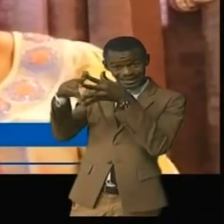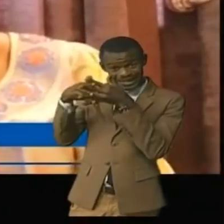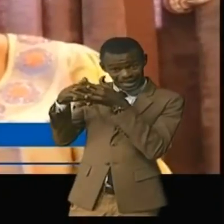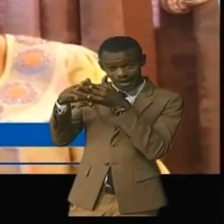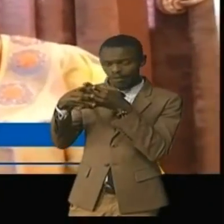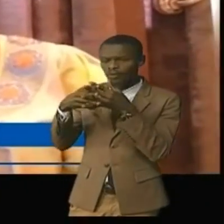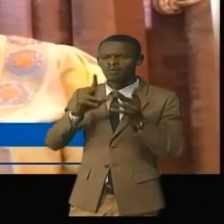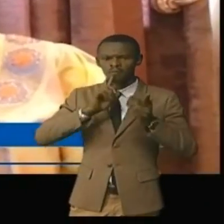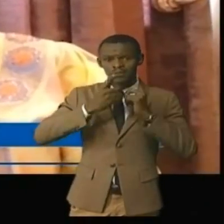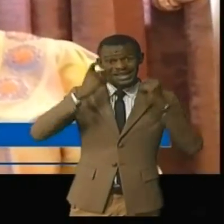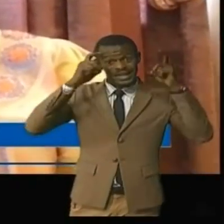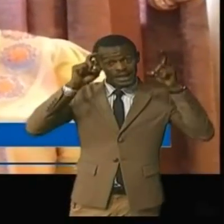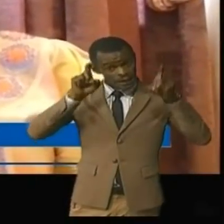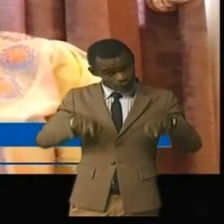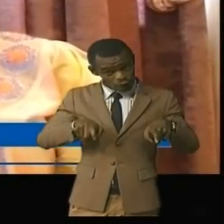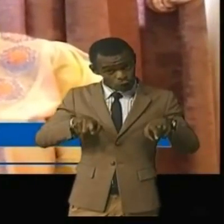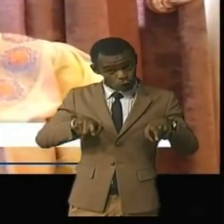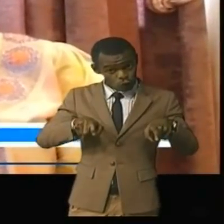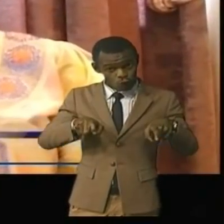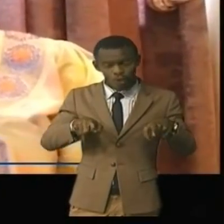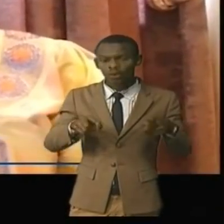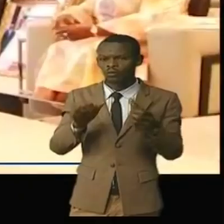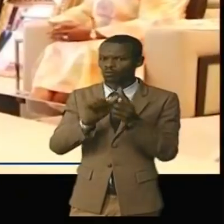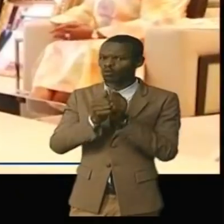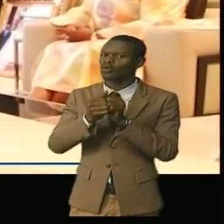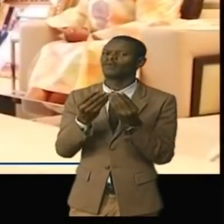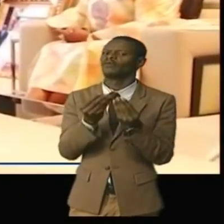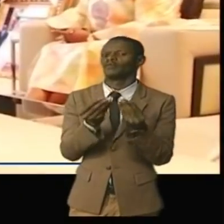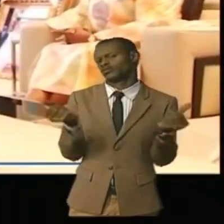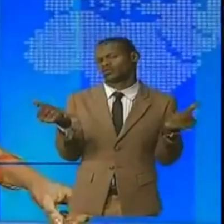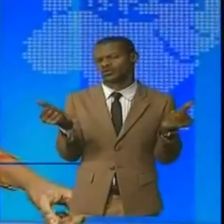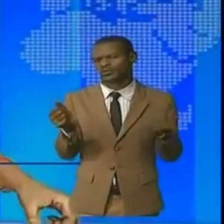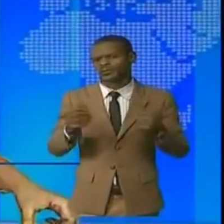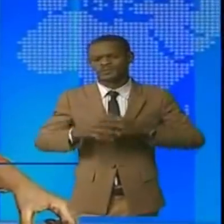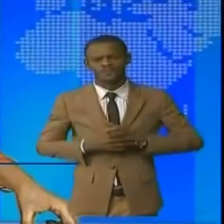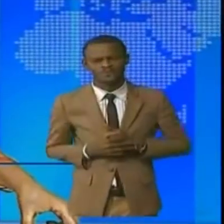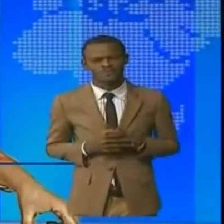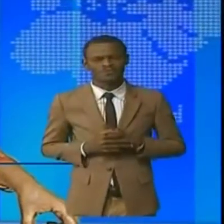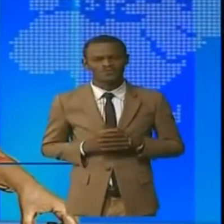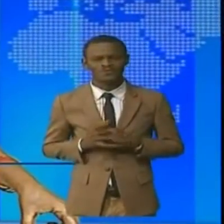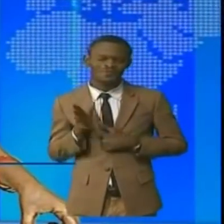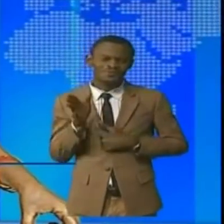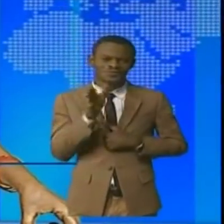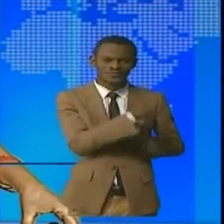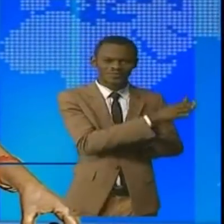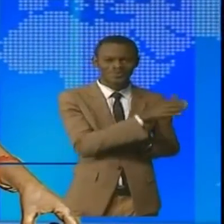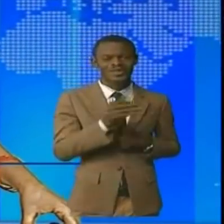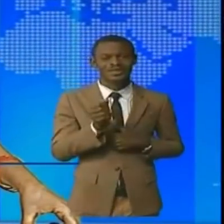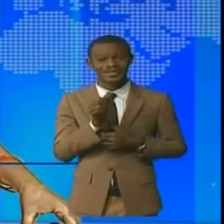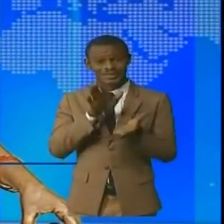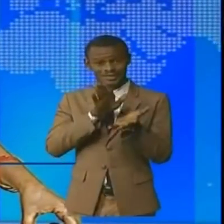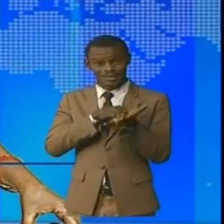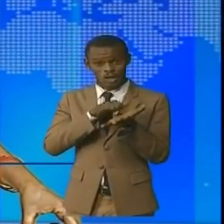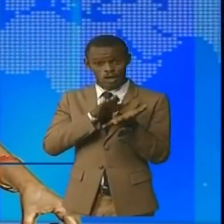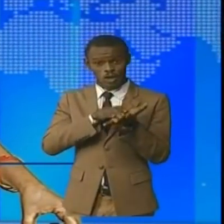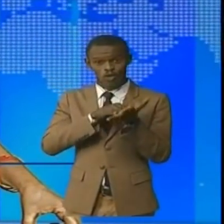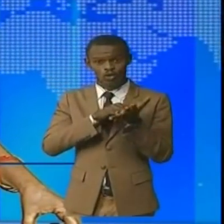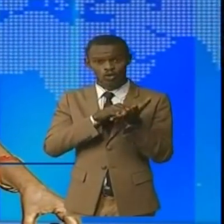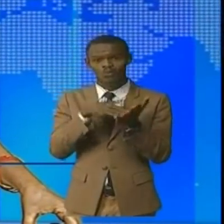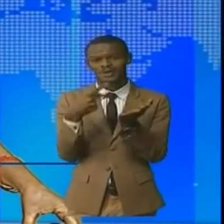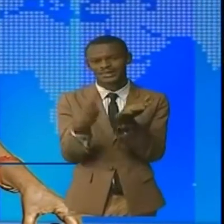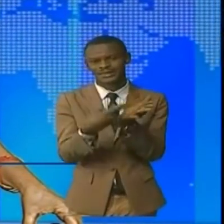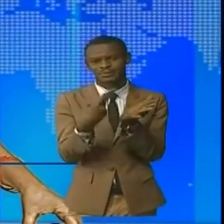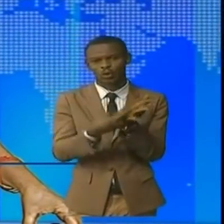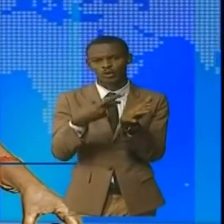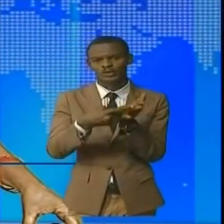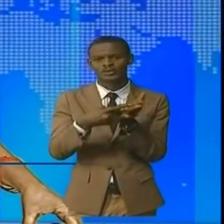pour éviter à la RDC ces désagréments. Le complexe sportif de l'Université de Kinshasa fait l'ombre